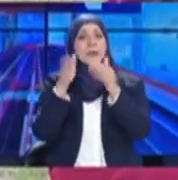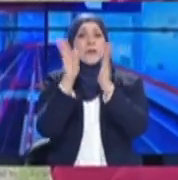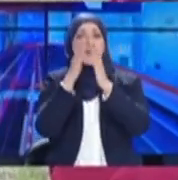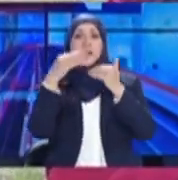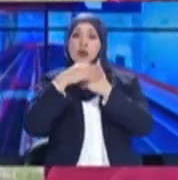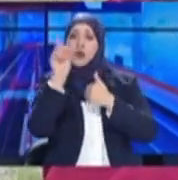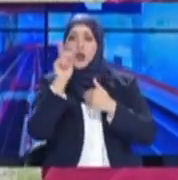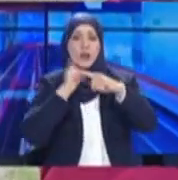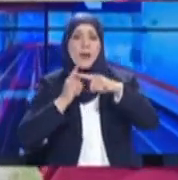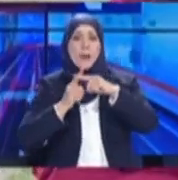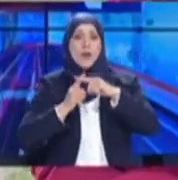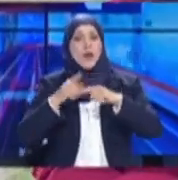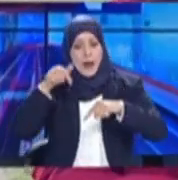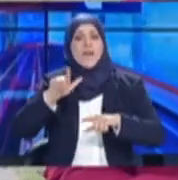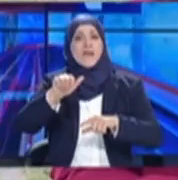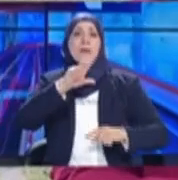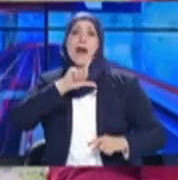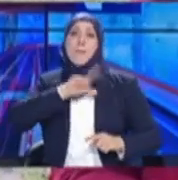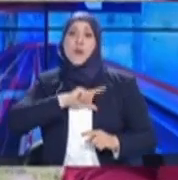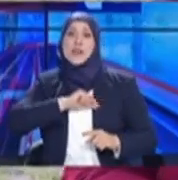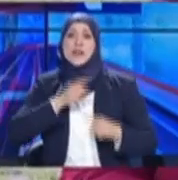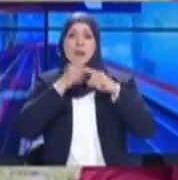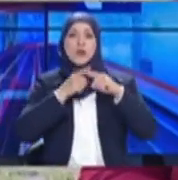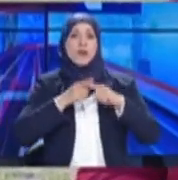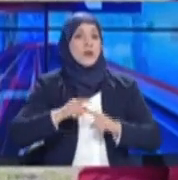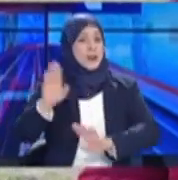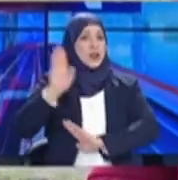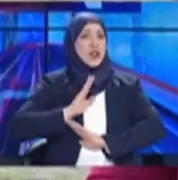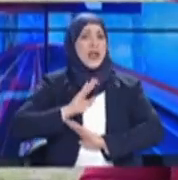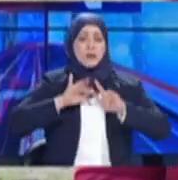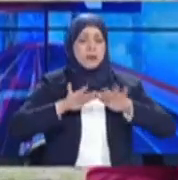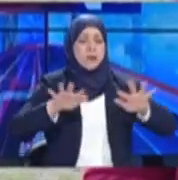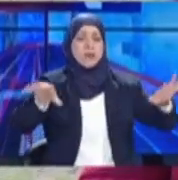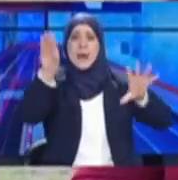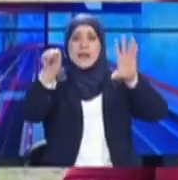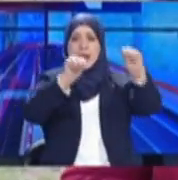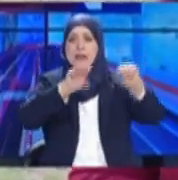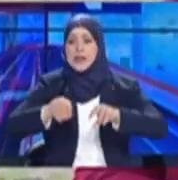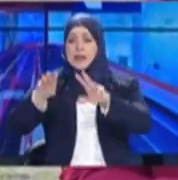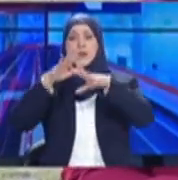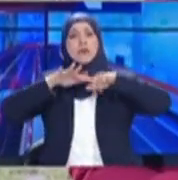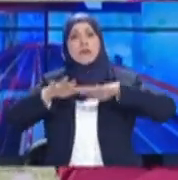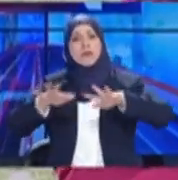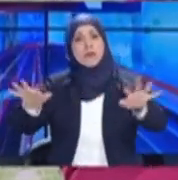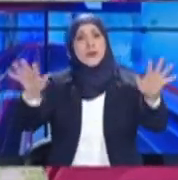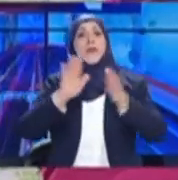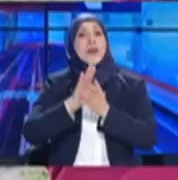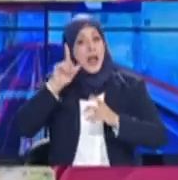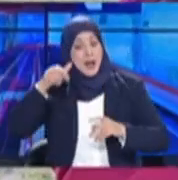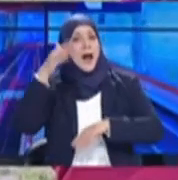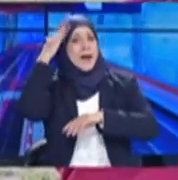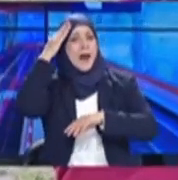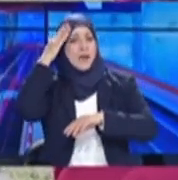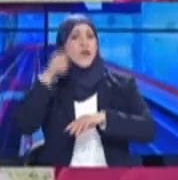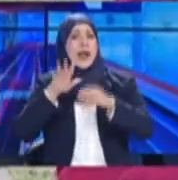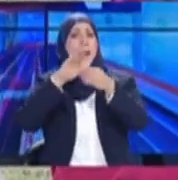سلامه هذه البلاد عن قوه امنيه وعسكريه منتشره في كل مكان اه نعرف انه ال اه الظروف فانت هذا ال